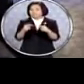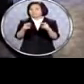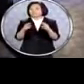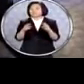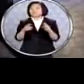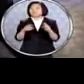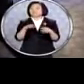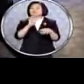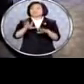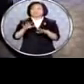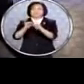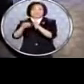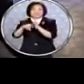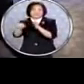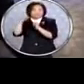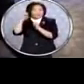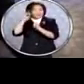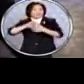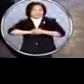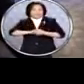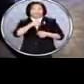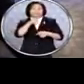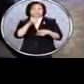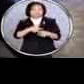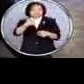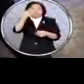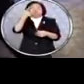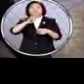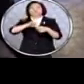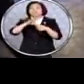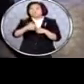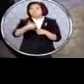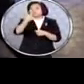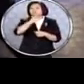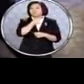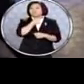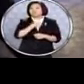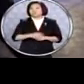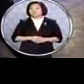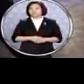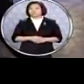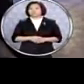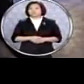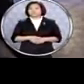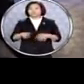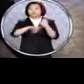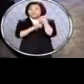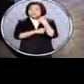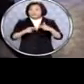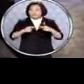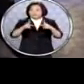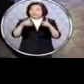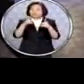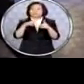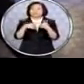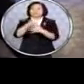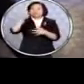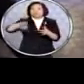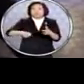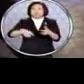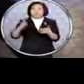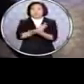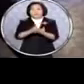这个社会非常非常急迫的事情。司法改革不只是办几个所谓的大案子而已，司法